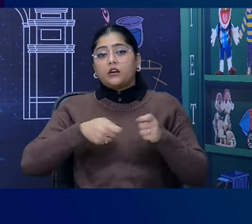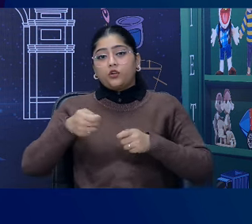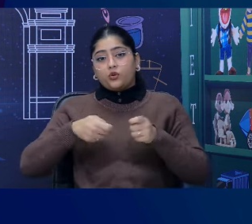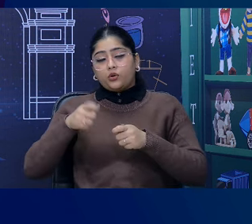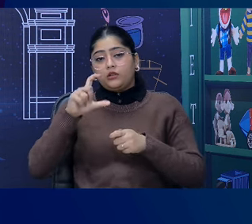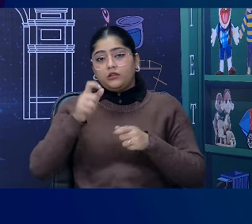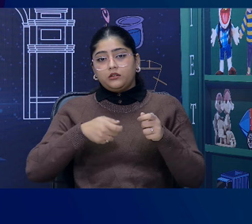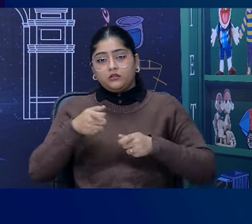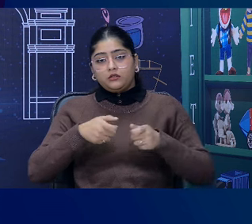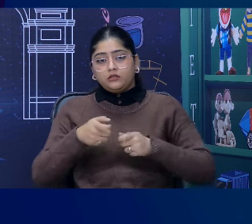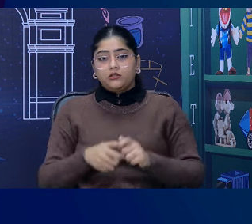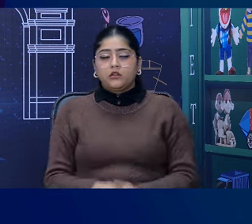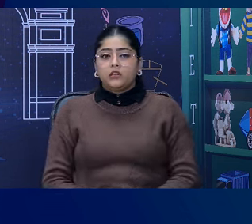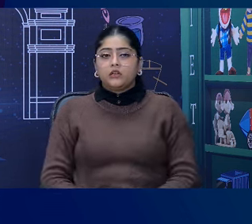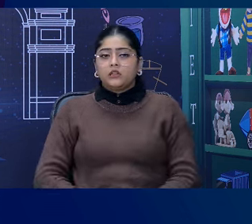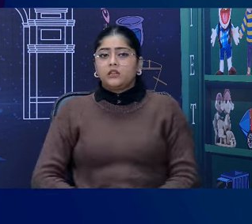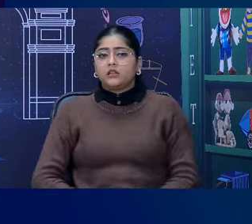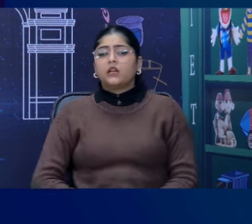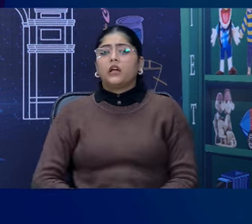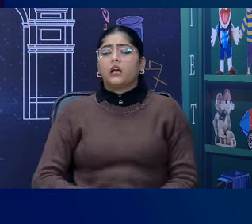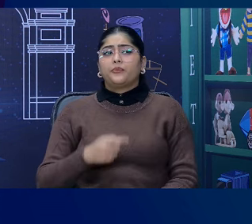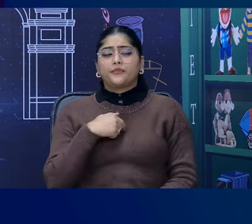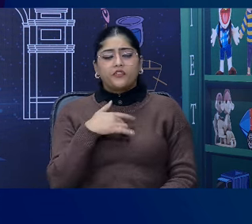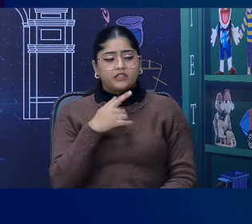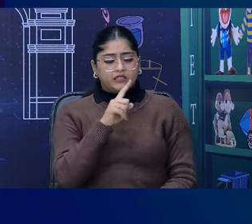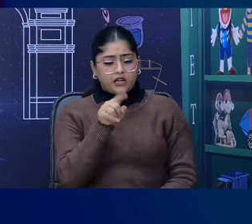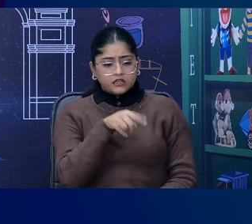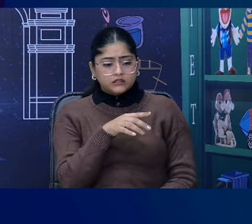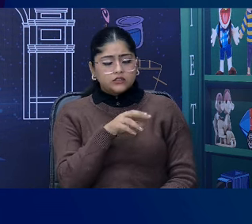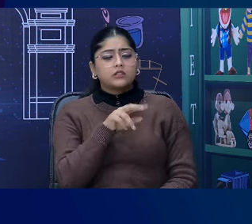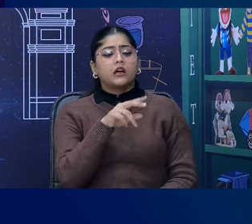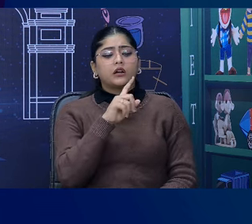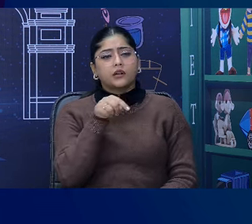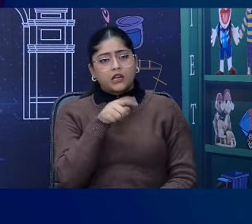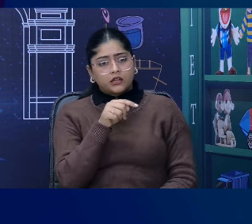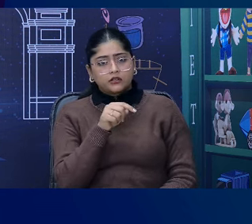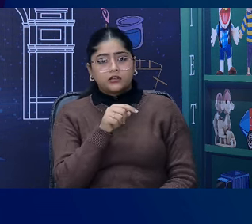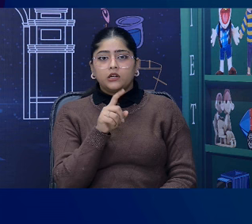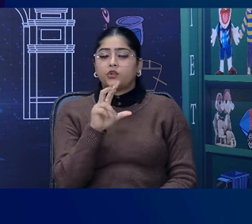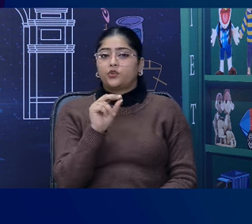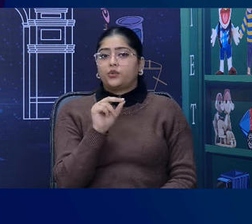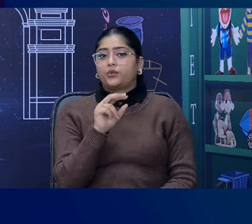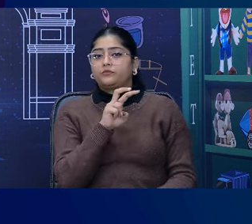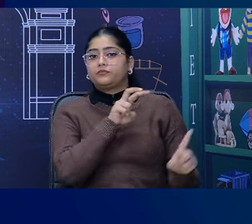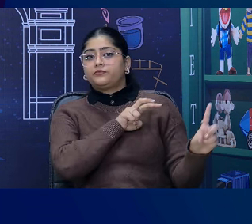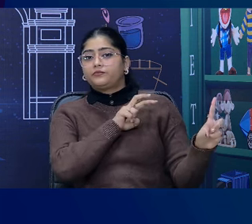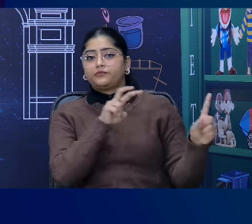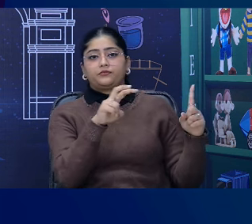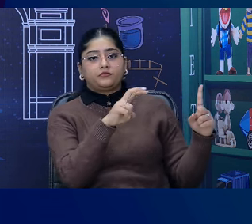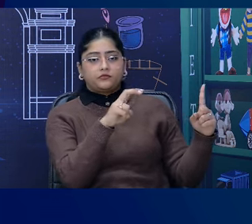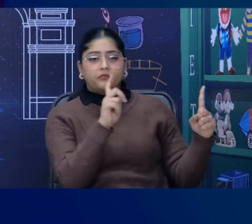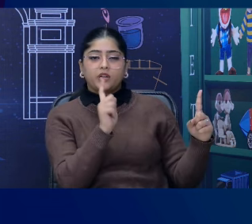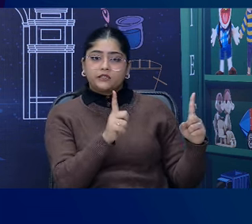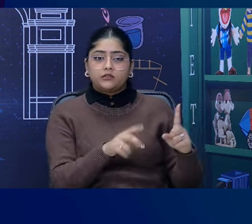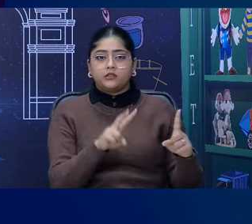की बात मत कीजिए जो हम कहते हैं कि नहीं ये गलत है तो ये गलत ही है एक मिडल रा देखना जरूरी है जरूरी है हम दिस इज हाउ वी